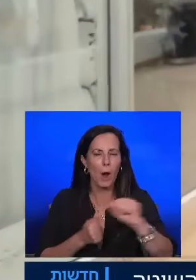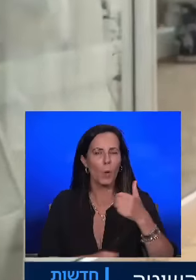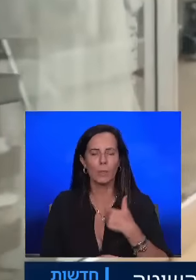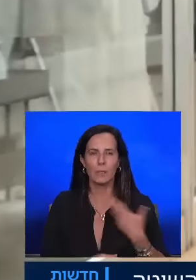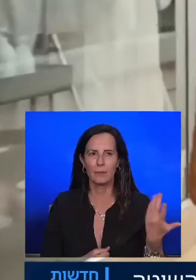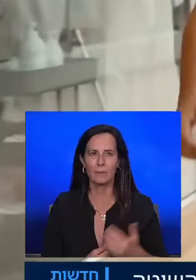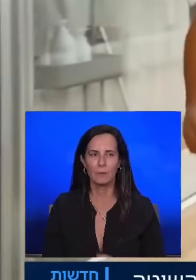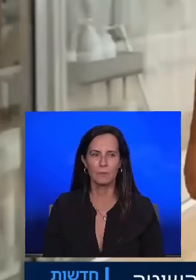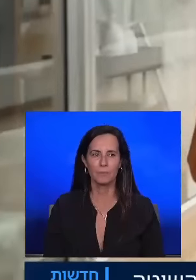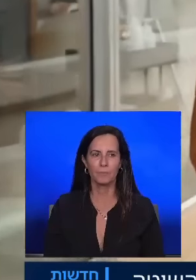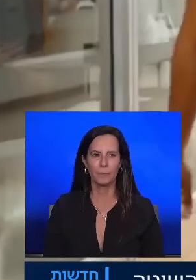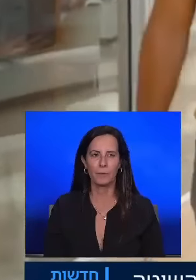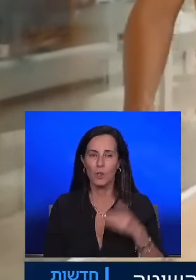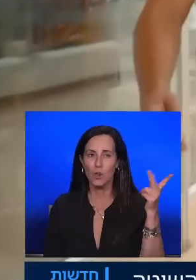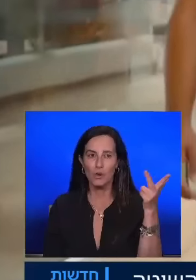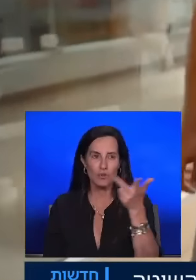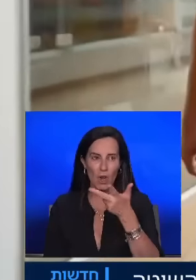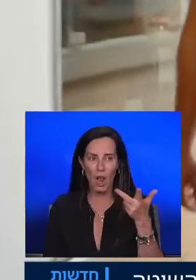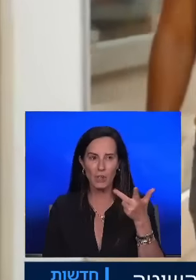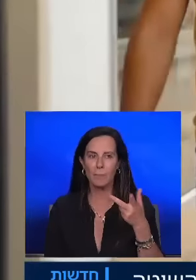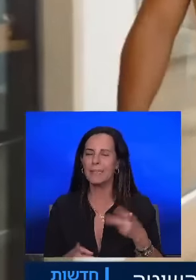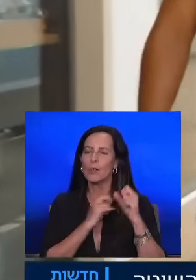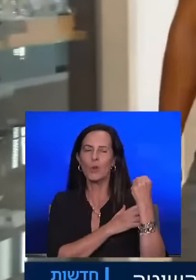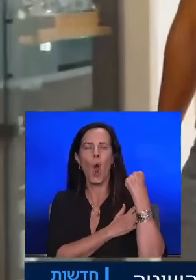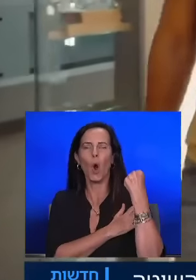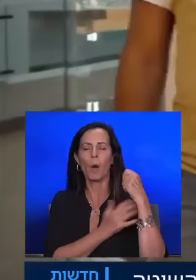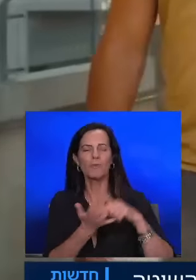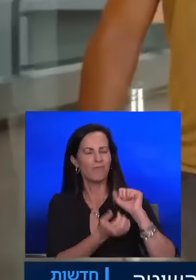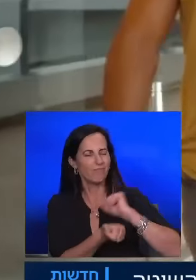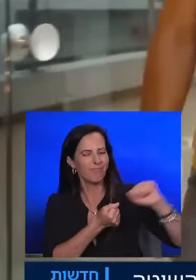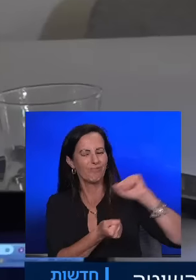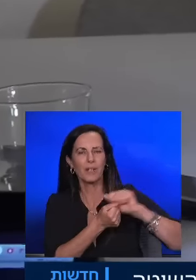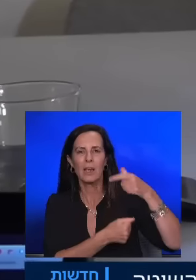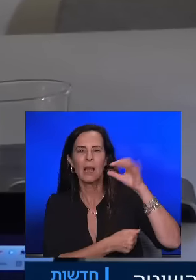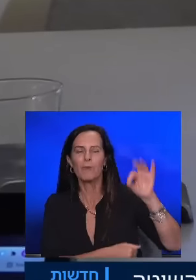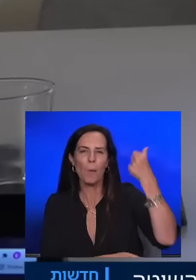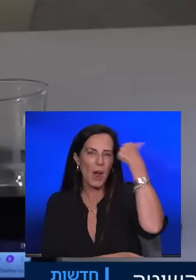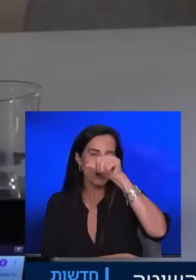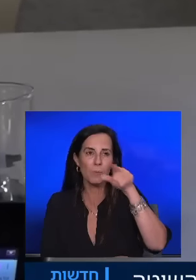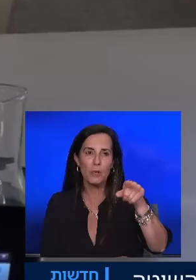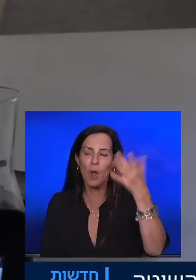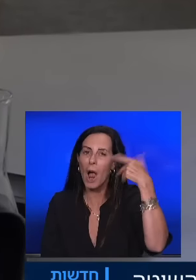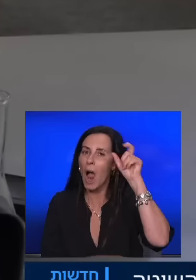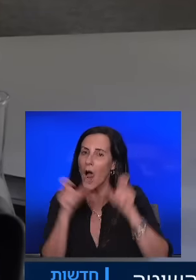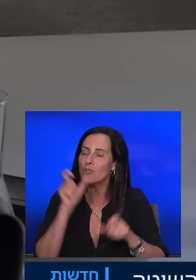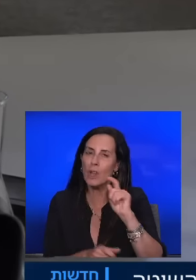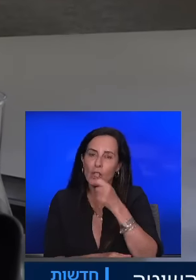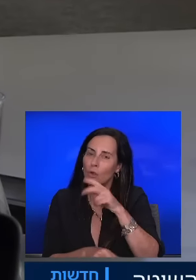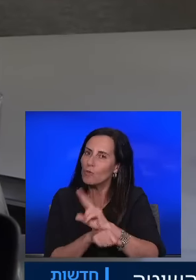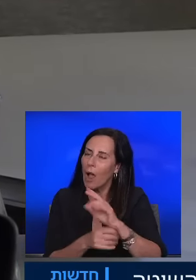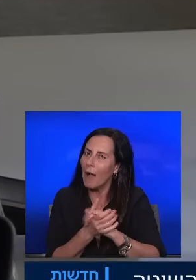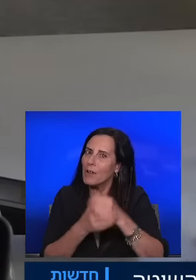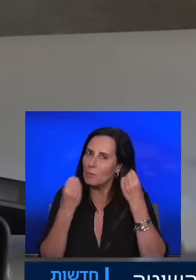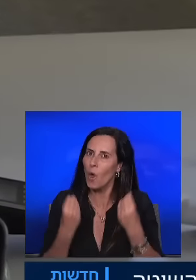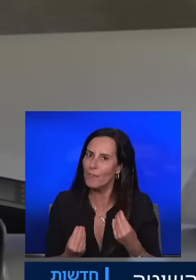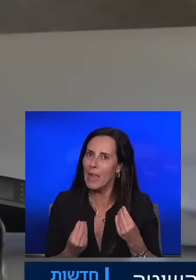אותו. מישל, דניס ואריאל ניצלו את כוחם כדי לרמוס ולהכפיש את שמם של מי שהיו אנשי סודם והחברים הטובים